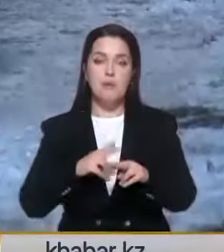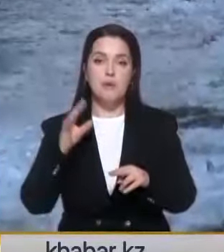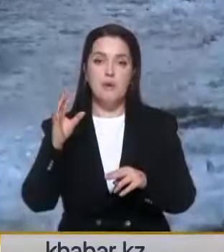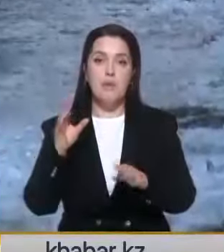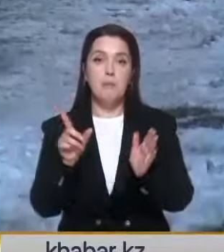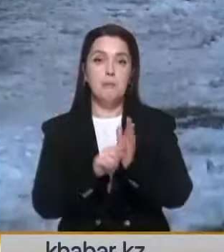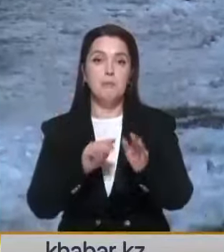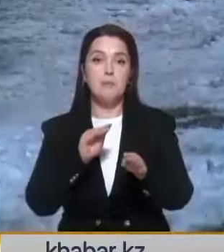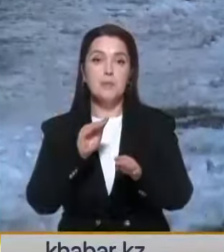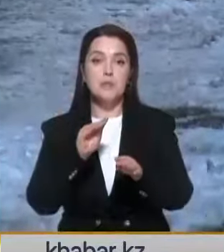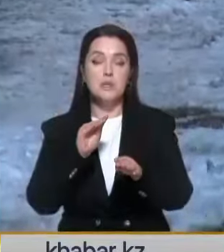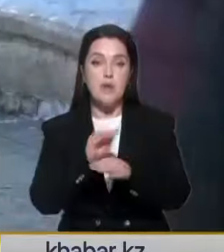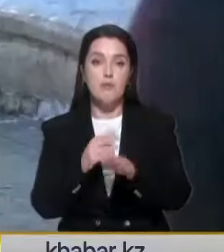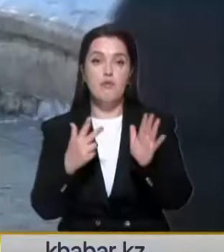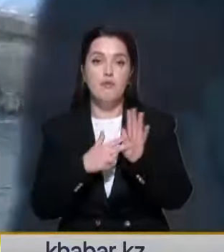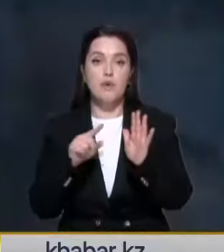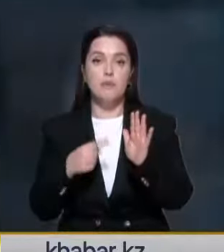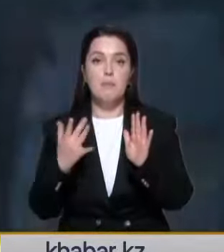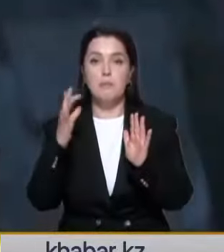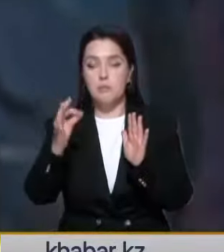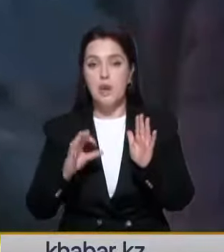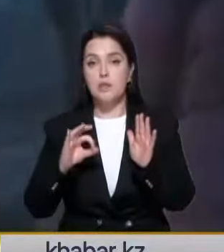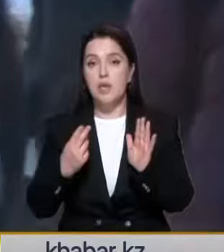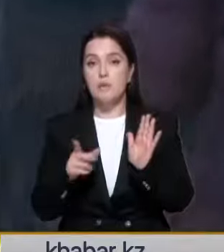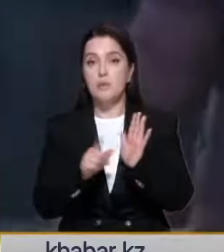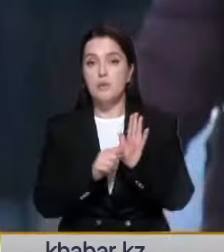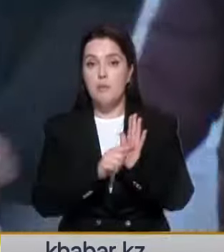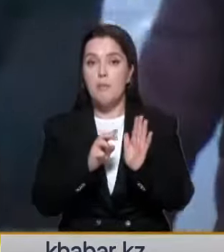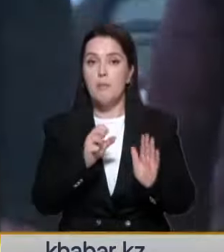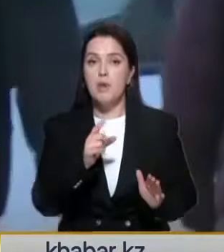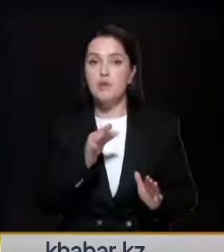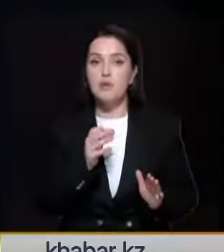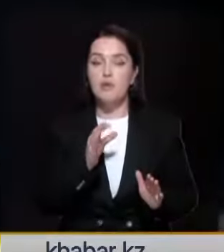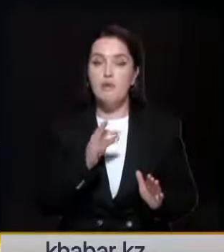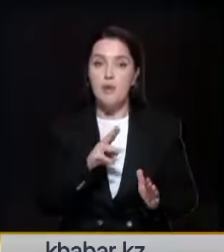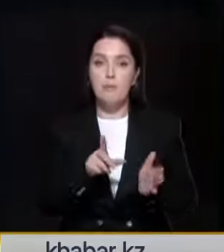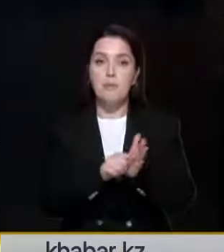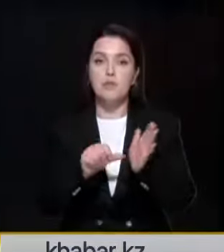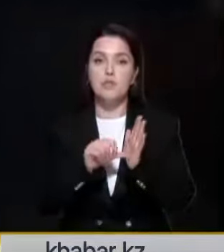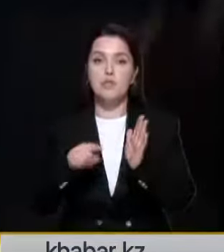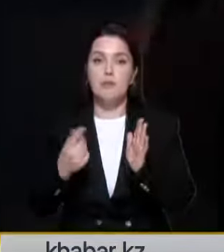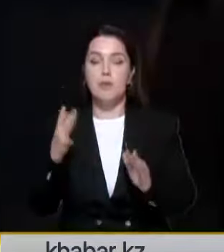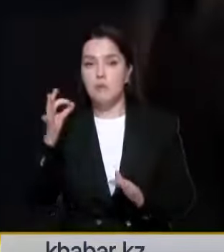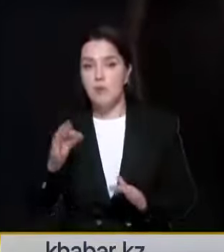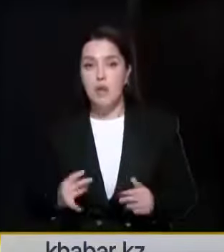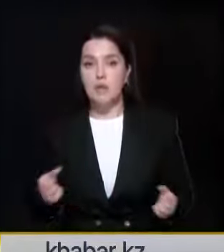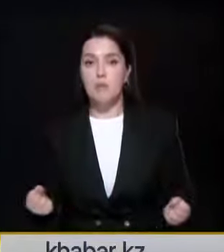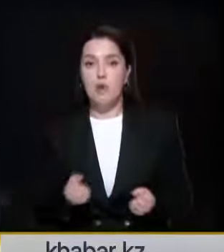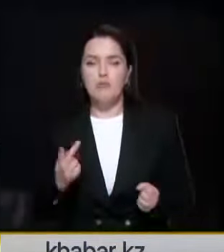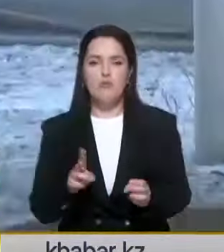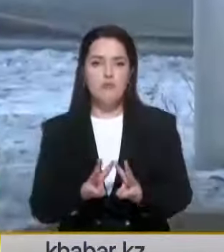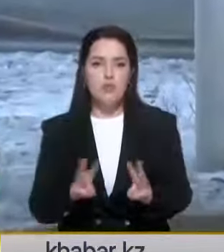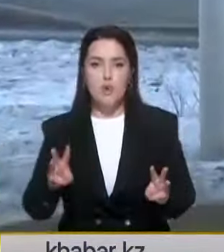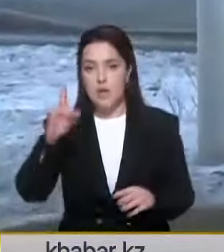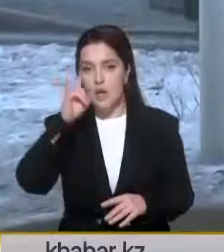индексация солидарной пенсии на 8,5%, социальных пособий и базовой пенсии на 6,5%. На поддержку 2